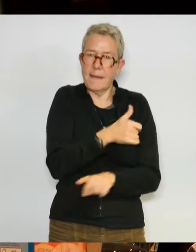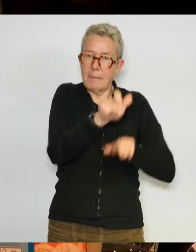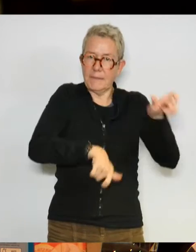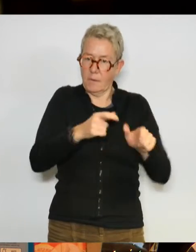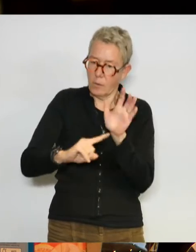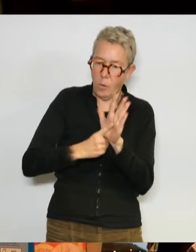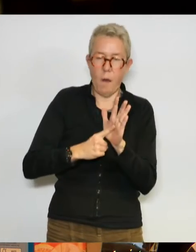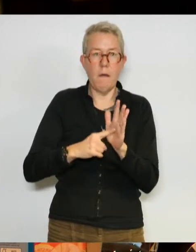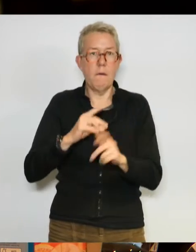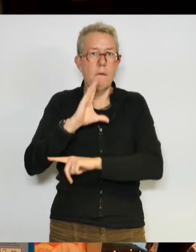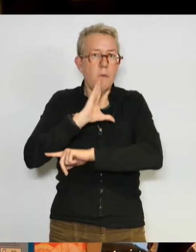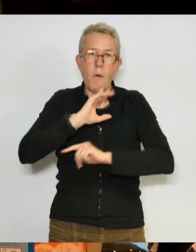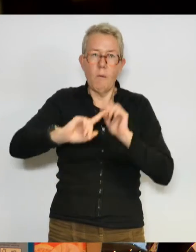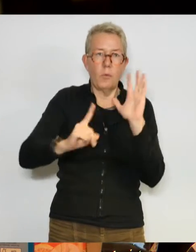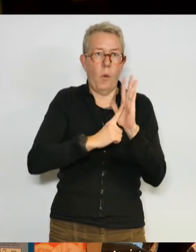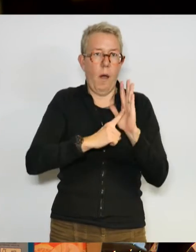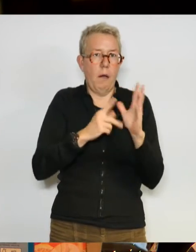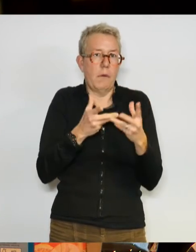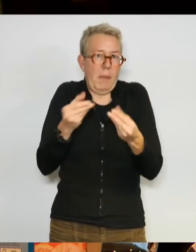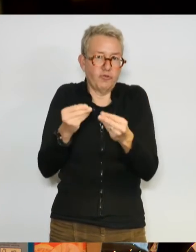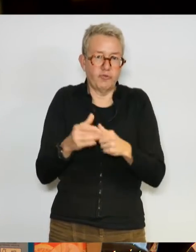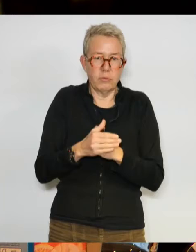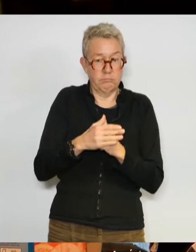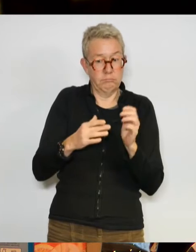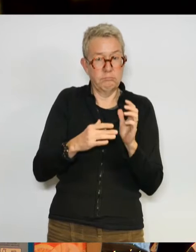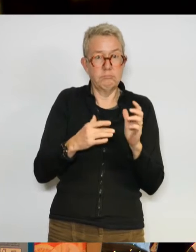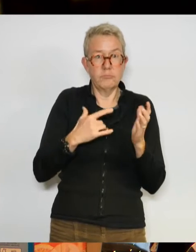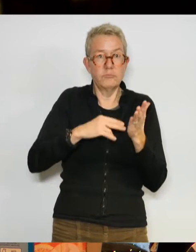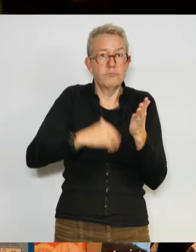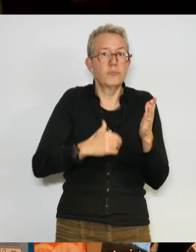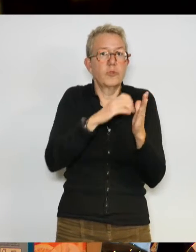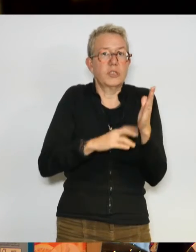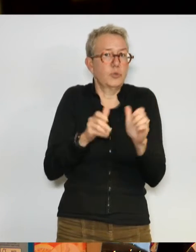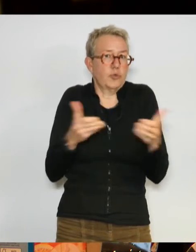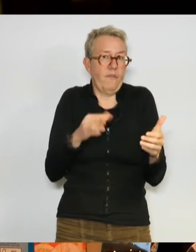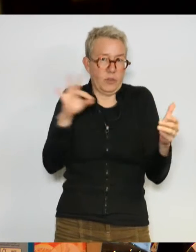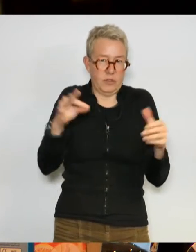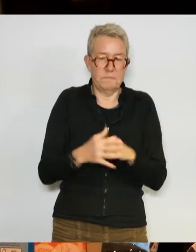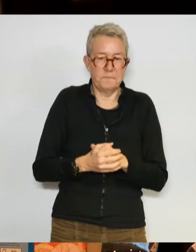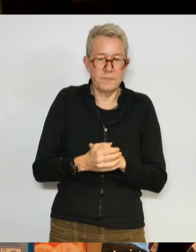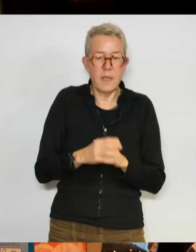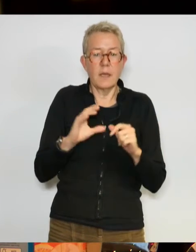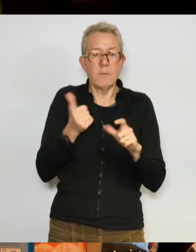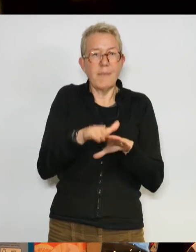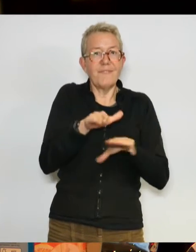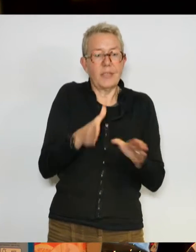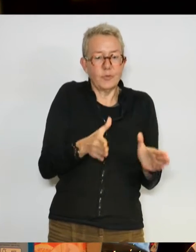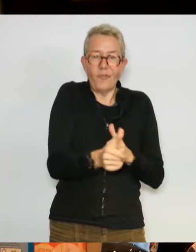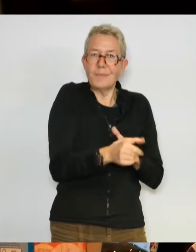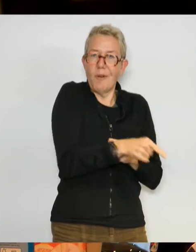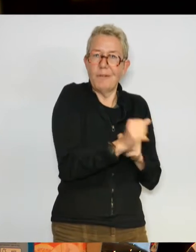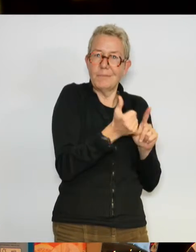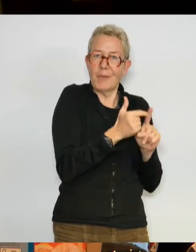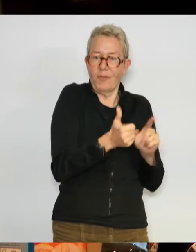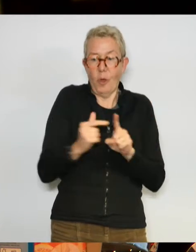droit au logement et à l'hébergement, un droit qui, rappelons-le, est reconnu par notre Constitution. Pendant la première phase du confinement et durant la seconde que nous